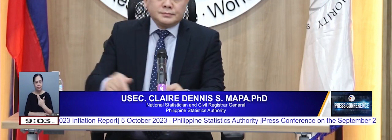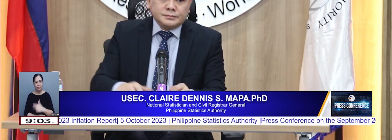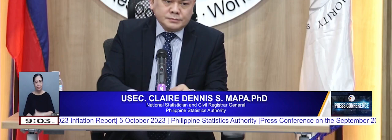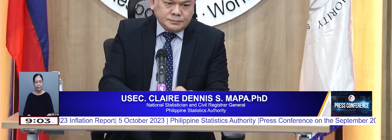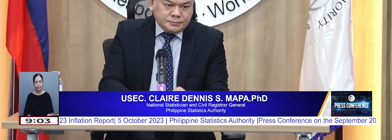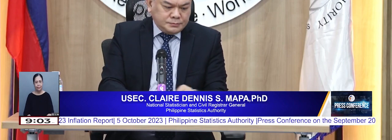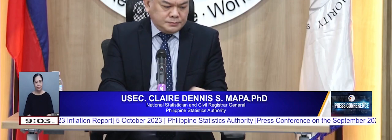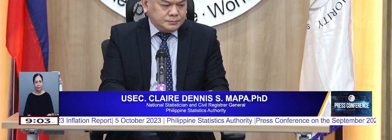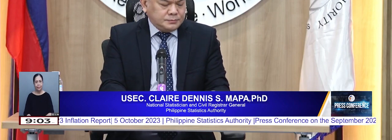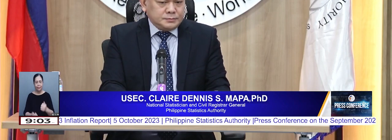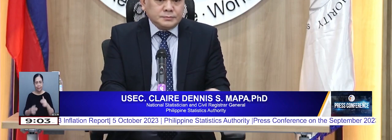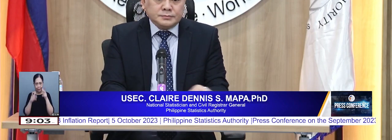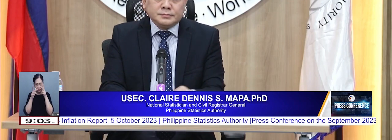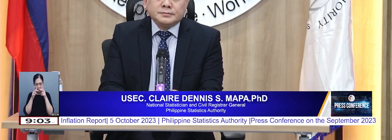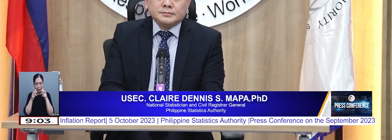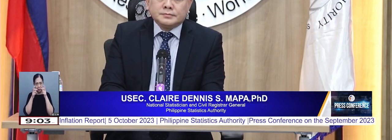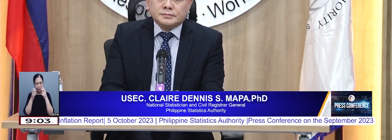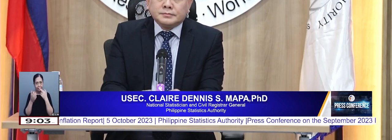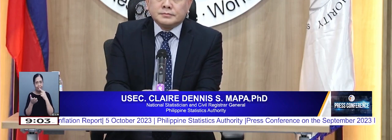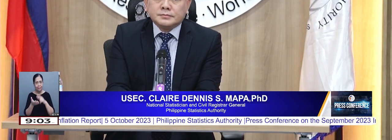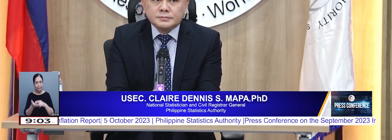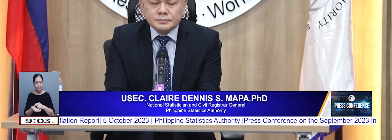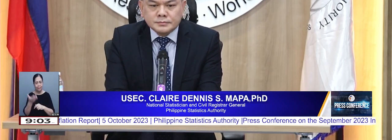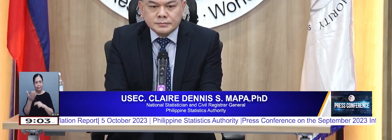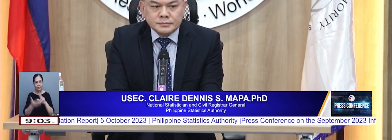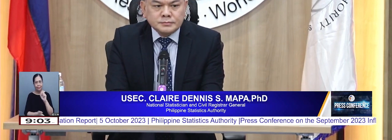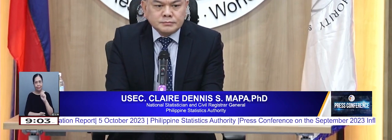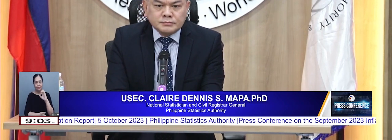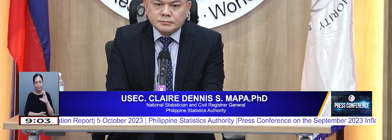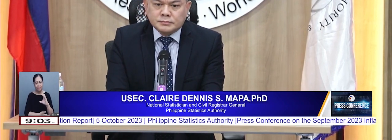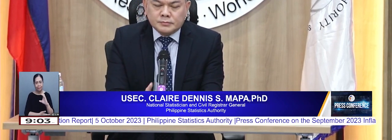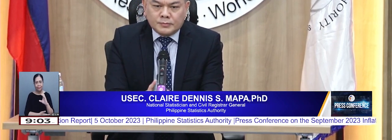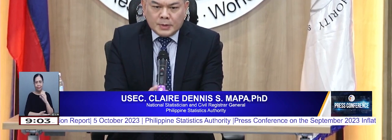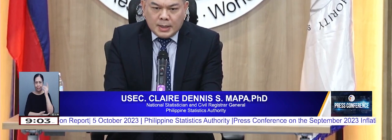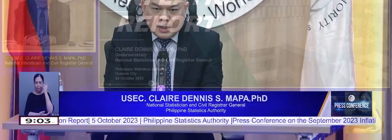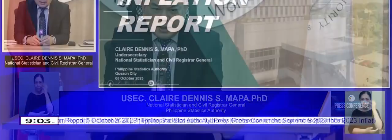Ating pakinggan, ang report ni Yusek Dennis Mapa.